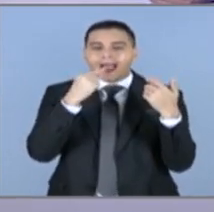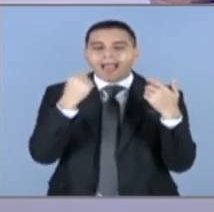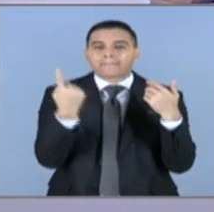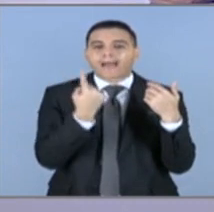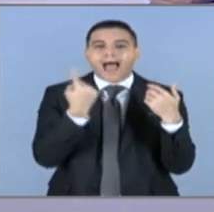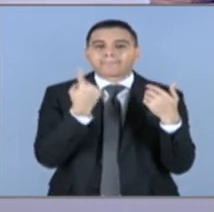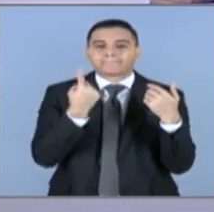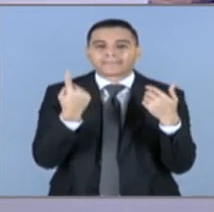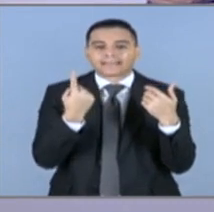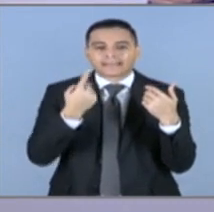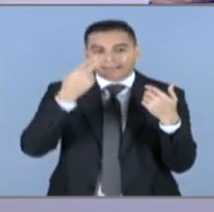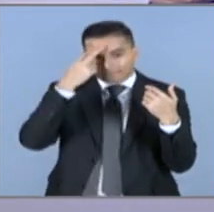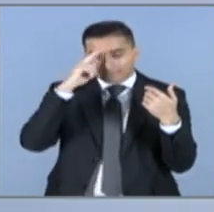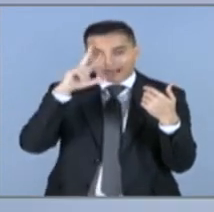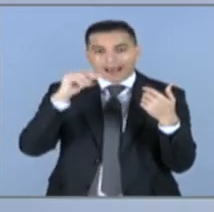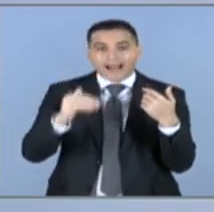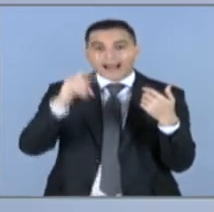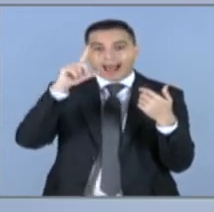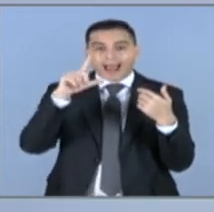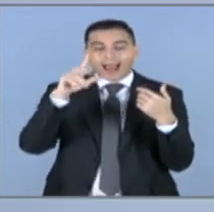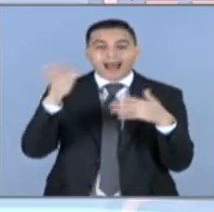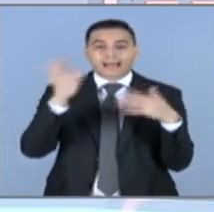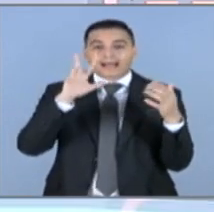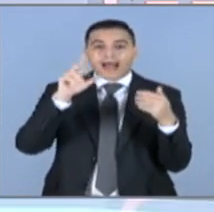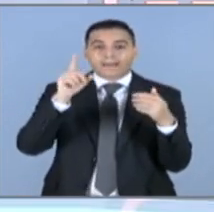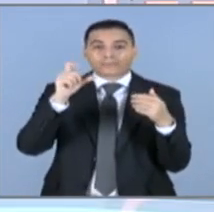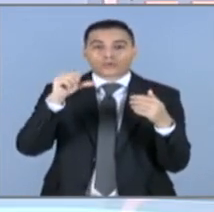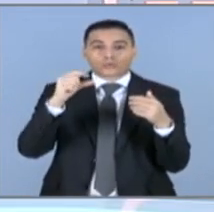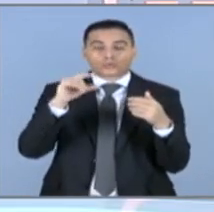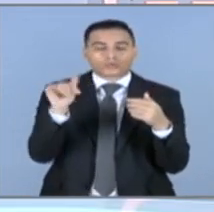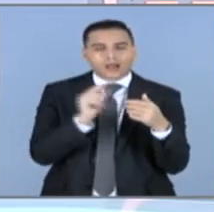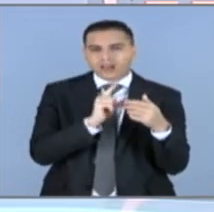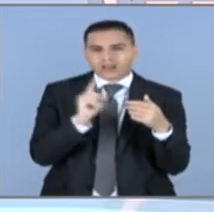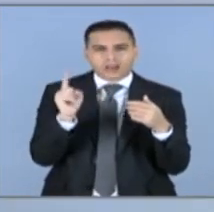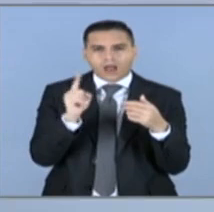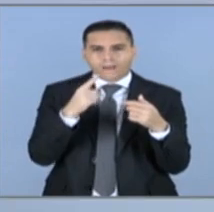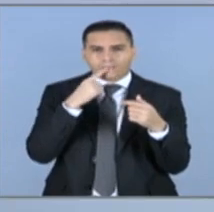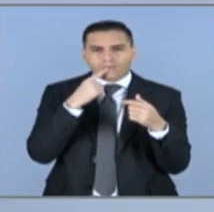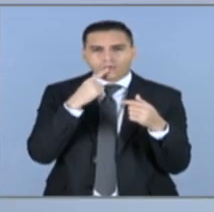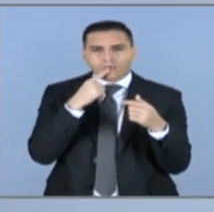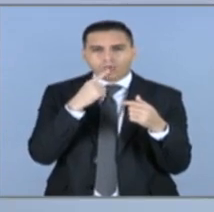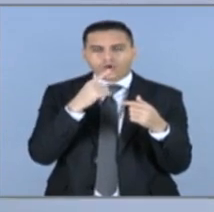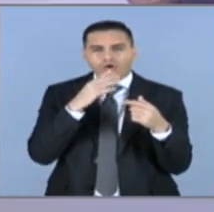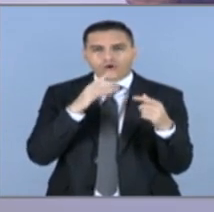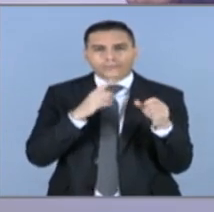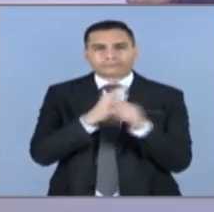يا ترى؟ الخال الأبنودي؟ لا، بيهاجم فيها الاستعمار، لازم يبقى